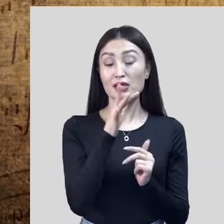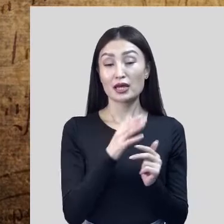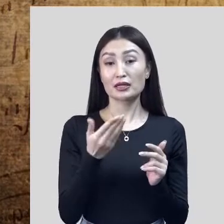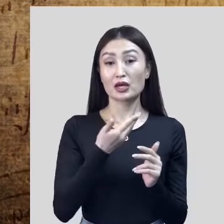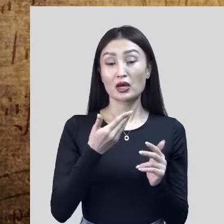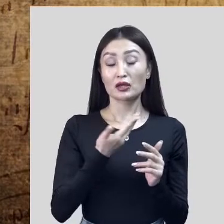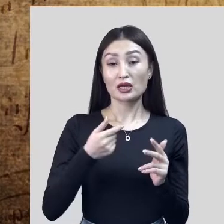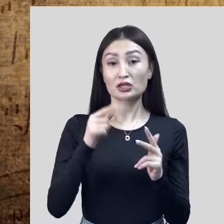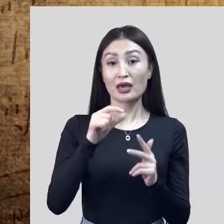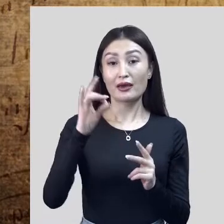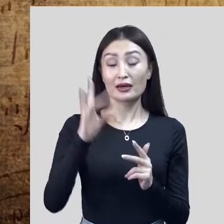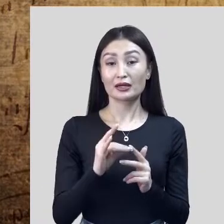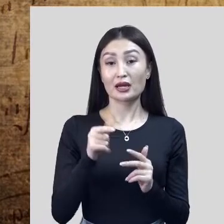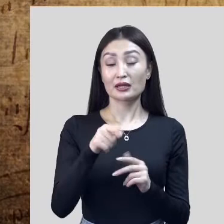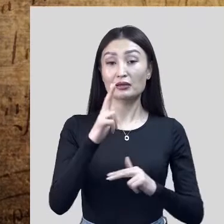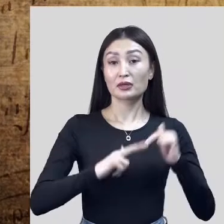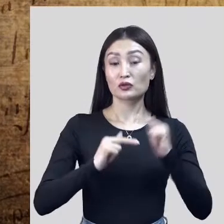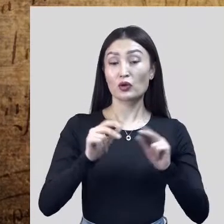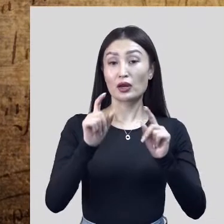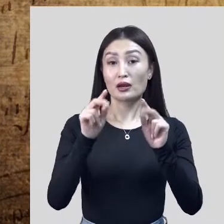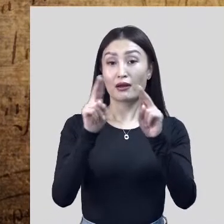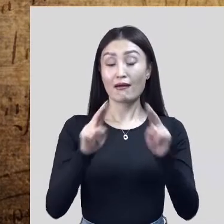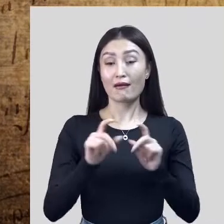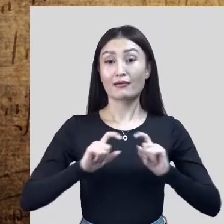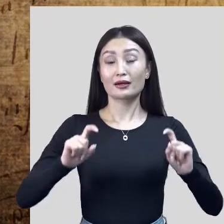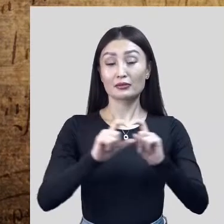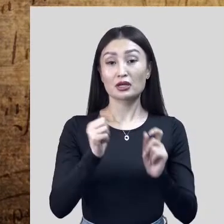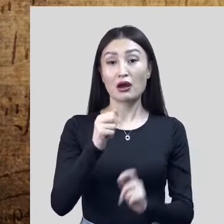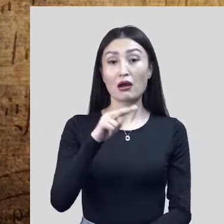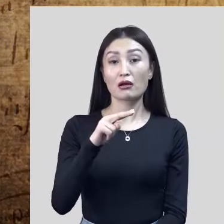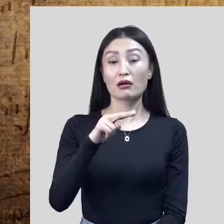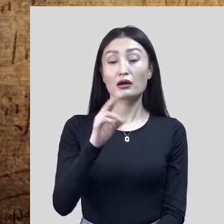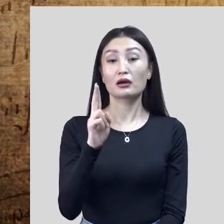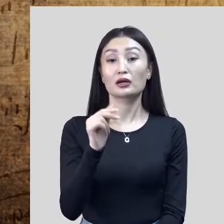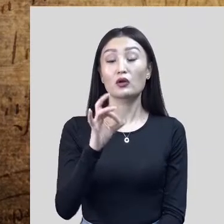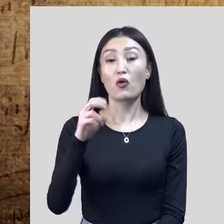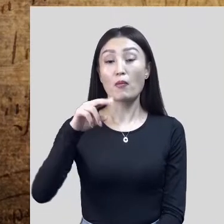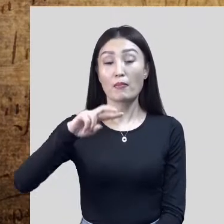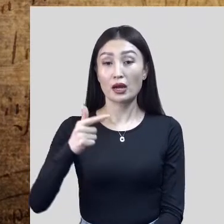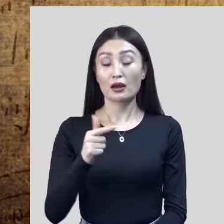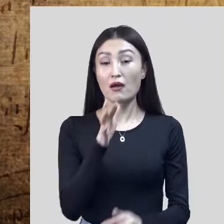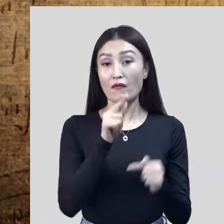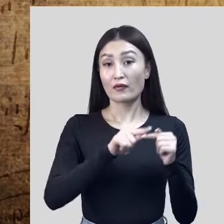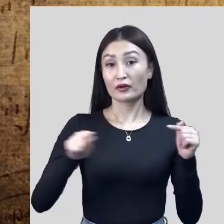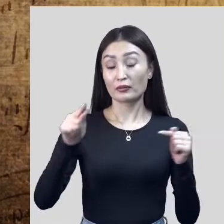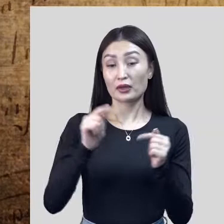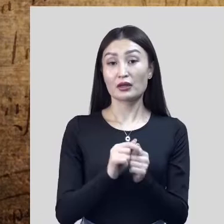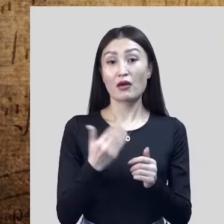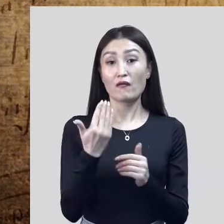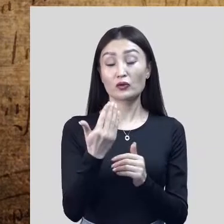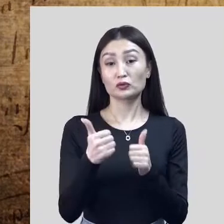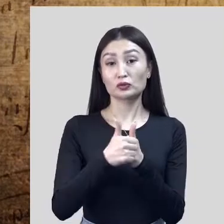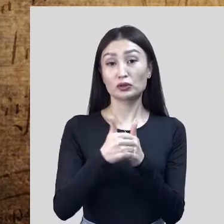на западе Аттики греки построили крепость, которая называлась Акрополь. Во времена микенской цивилизации вокруг